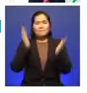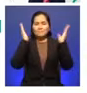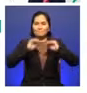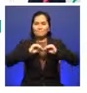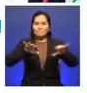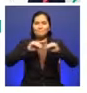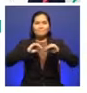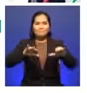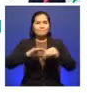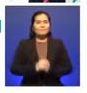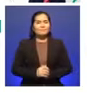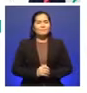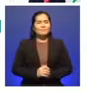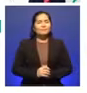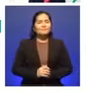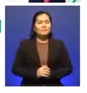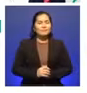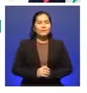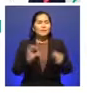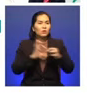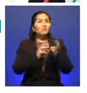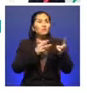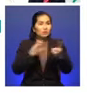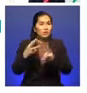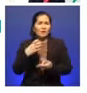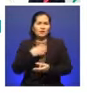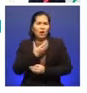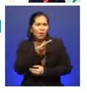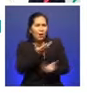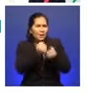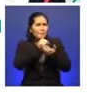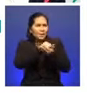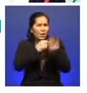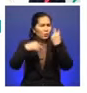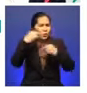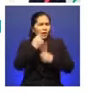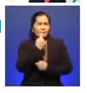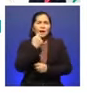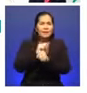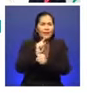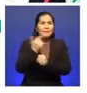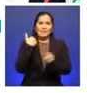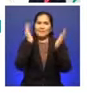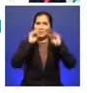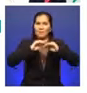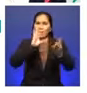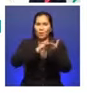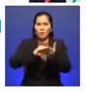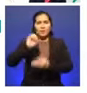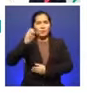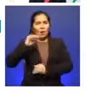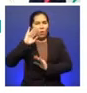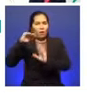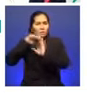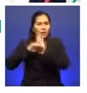พันธ์ประชาสัมพันธ์ถึงช่องทางของการเข้ารับบริการสุขภาพช่องปากมีรายละเอียดของแต่ละสวัสดิการ